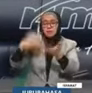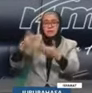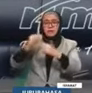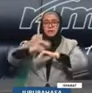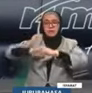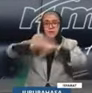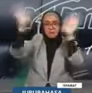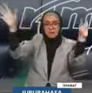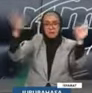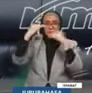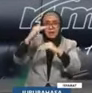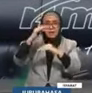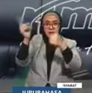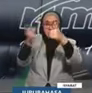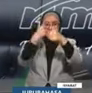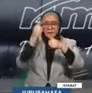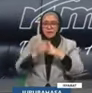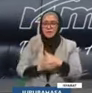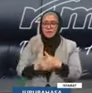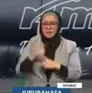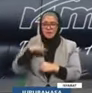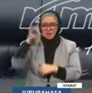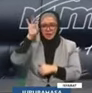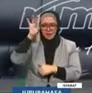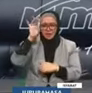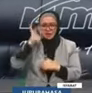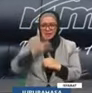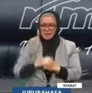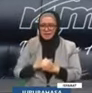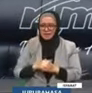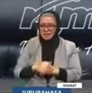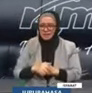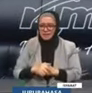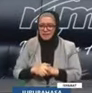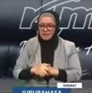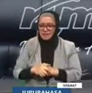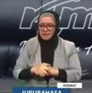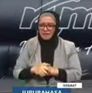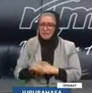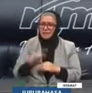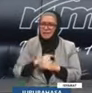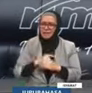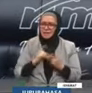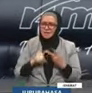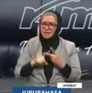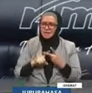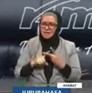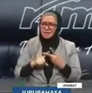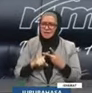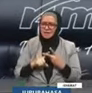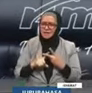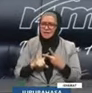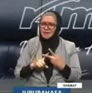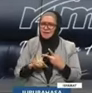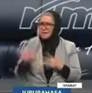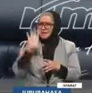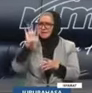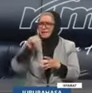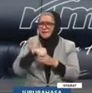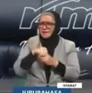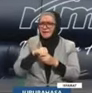pertama dada Insyaallah akan di ini dia mau kenalan dengannya dengan dalih baterai urus